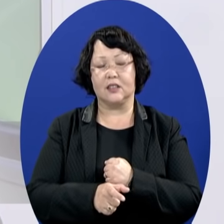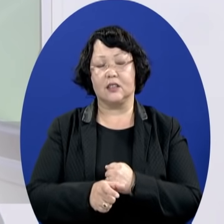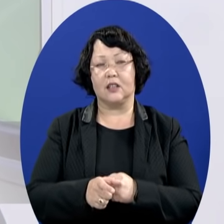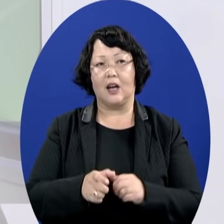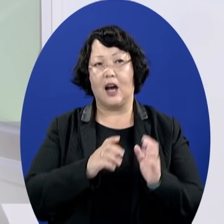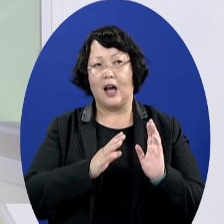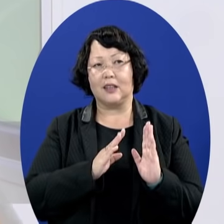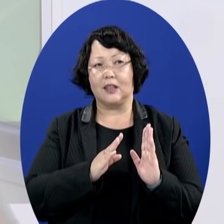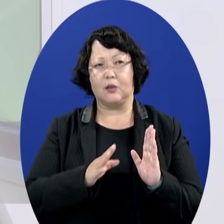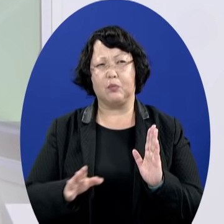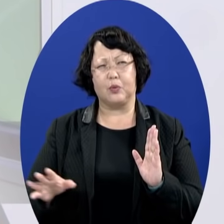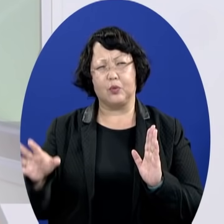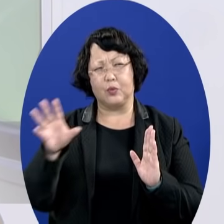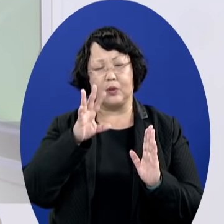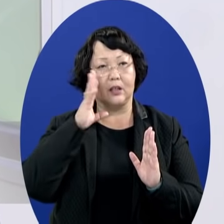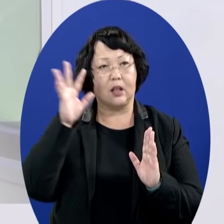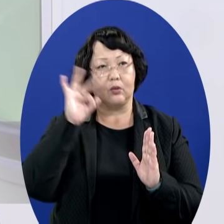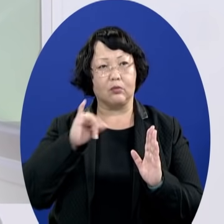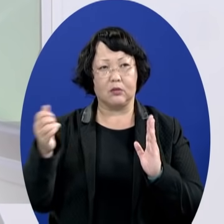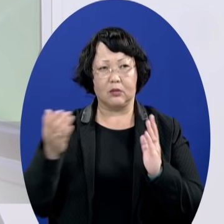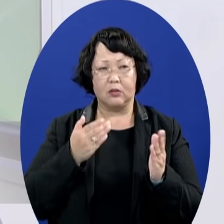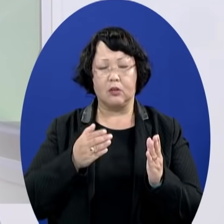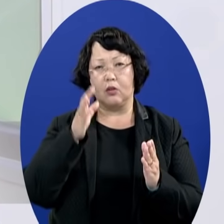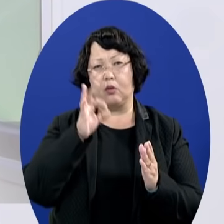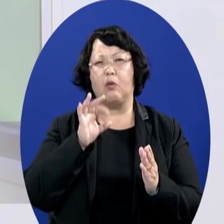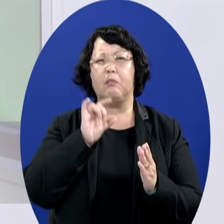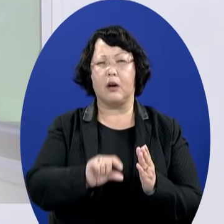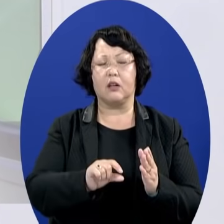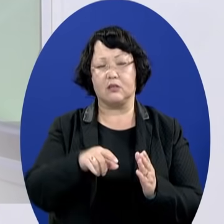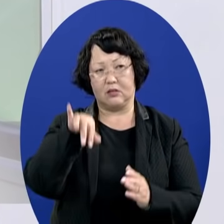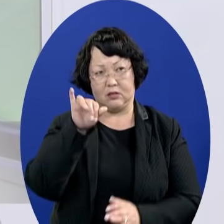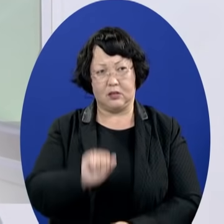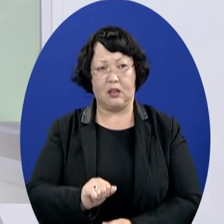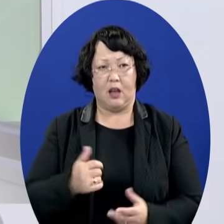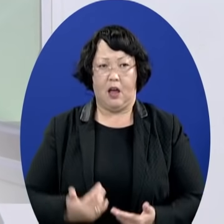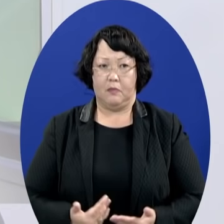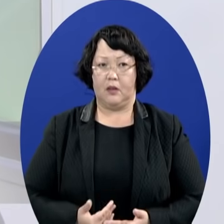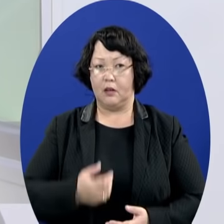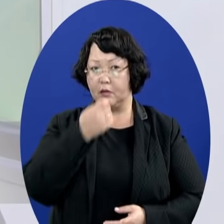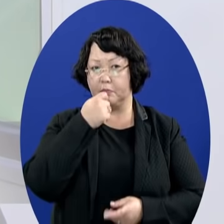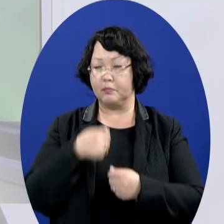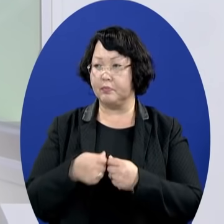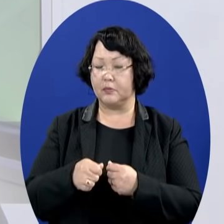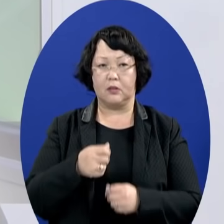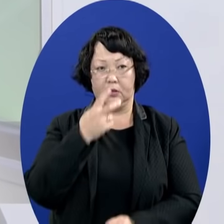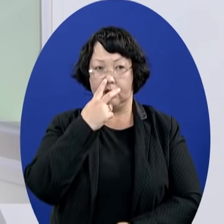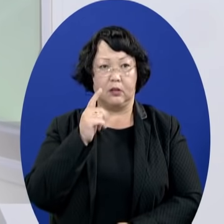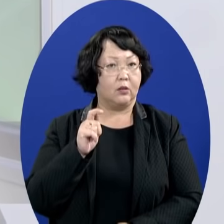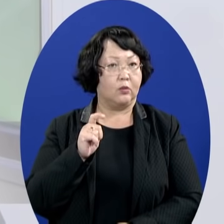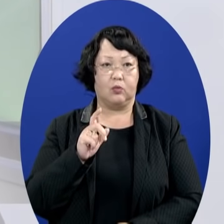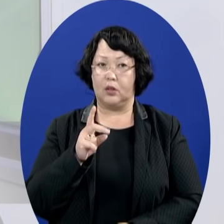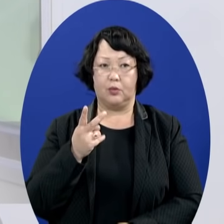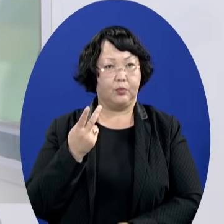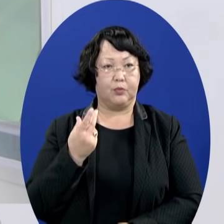мэрэгчлийн хандлага бүх бусад бүх орноос бол хамаагүй их бага. Цалингийн хувьдаа бол амьдрал ах бүх юмд бол маш их хангалтгүй хөрөлцөхгүй